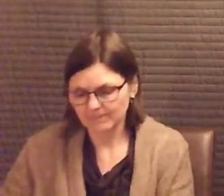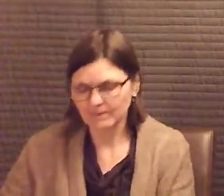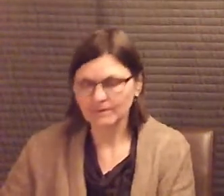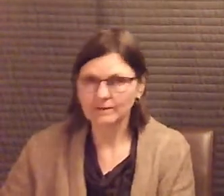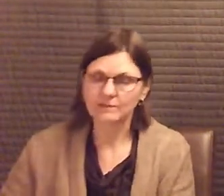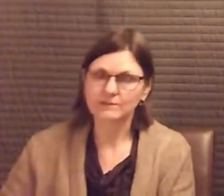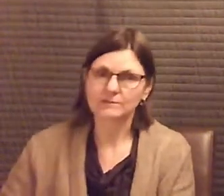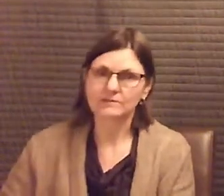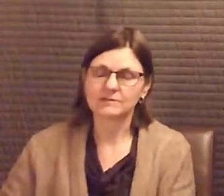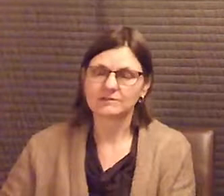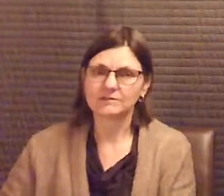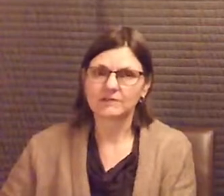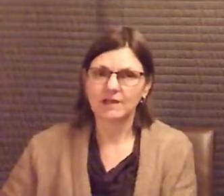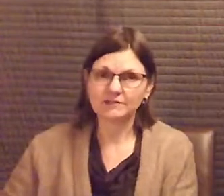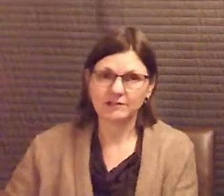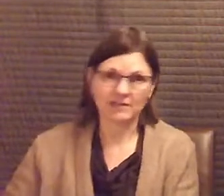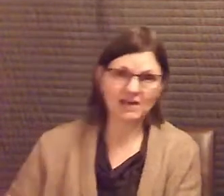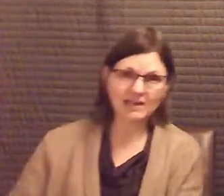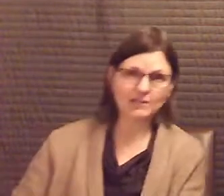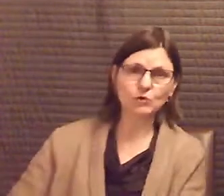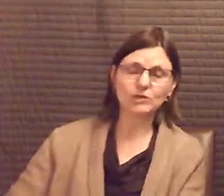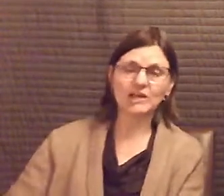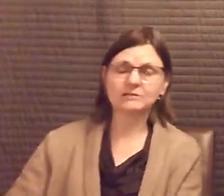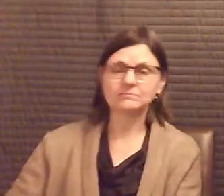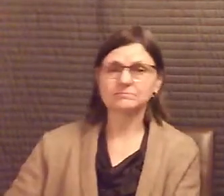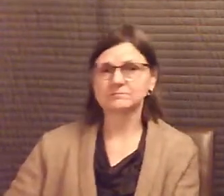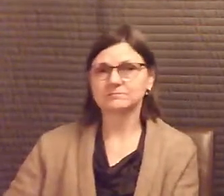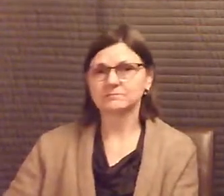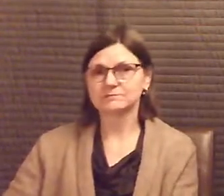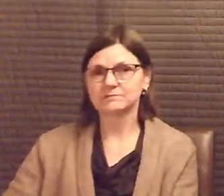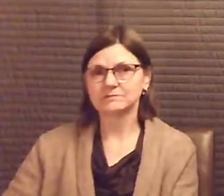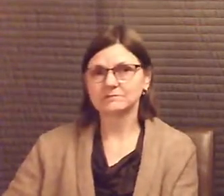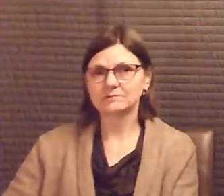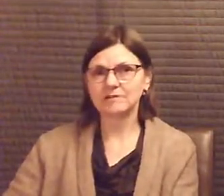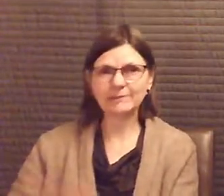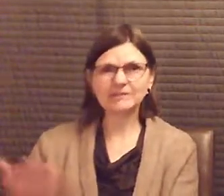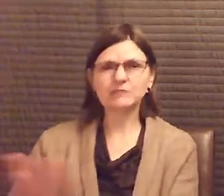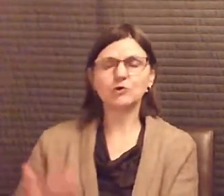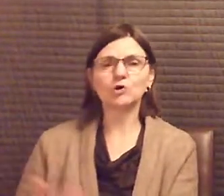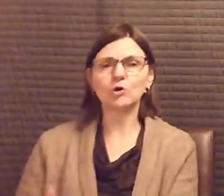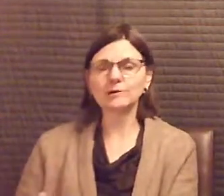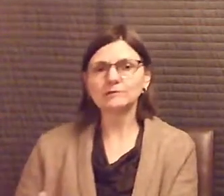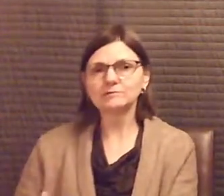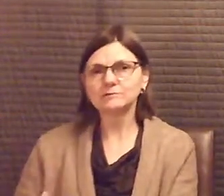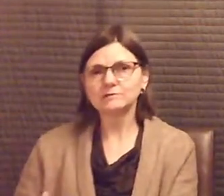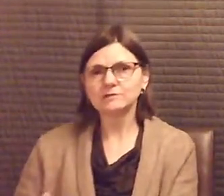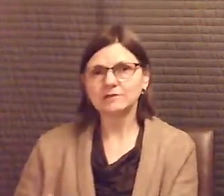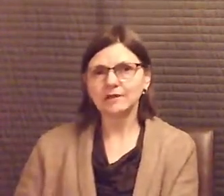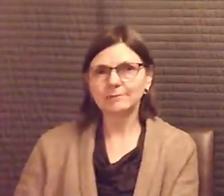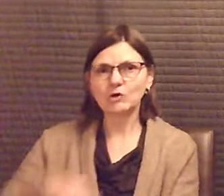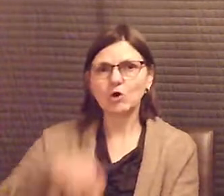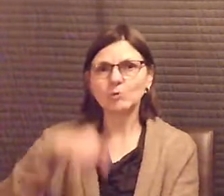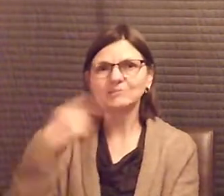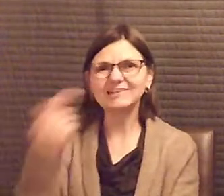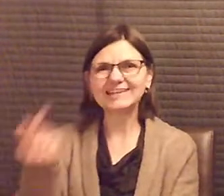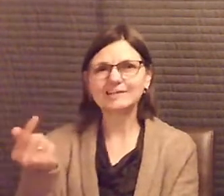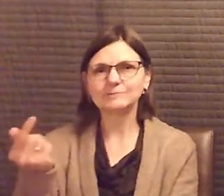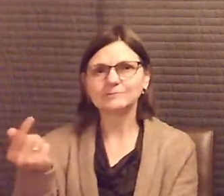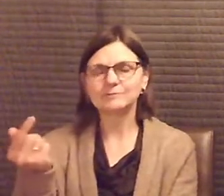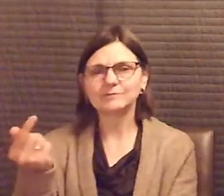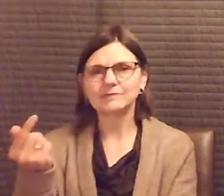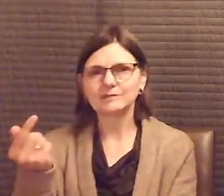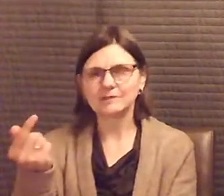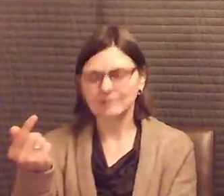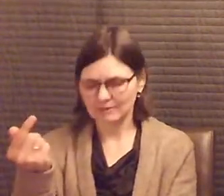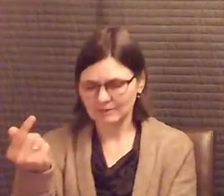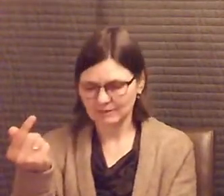dus naar is er aan nadat hij zijn eigen hij niet oordelen icon shubb en die voorkomen kim dossier weg om hem te redden